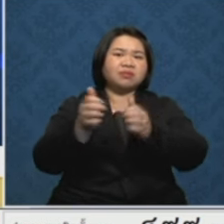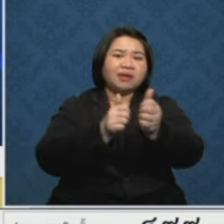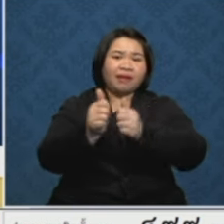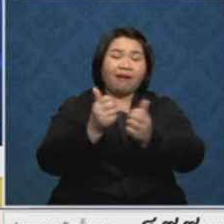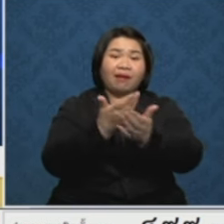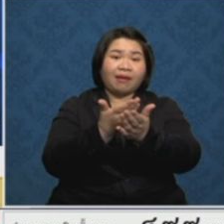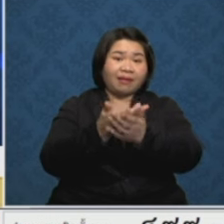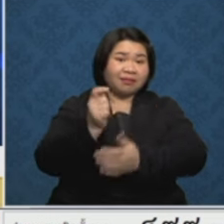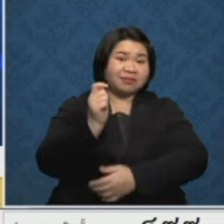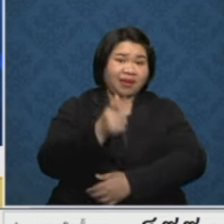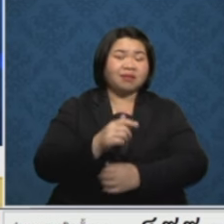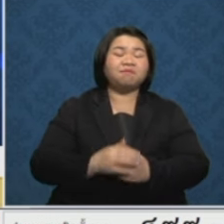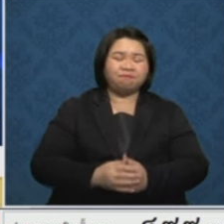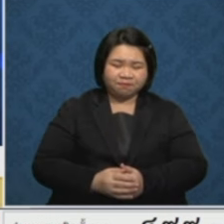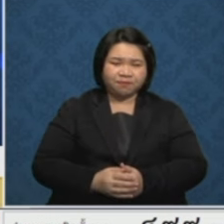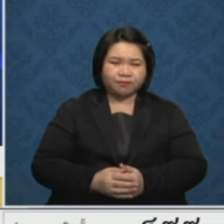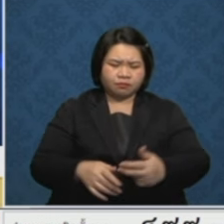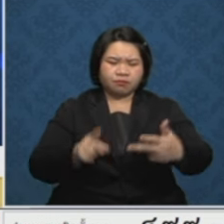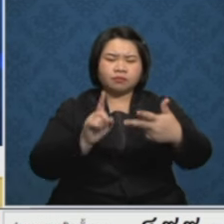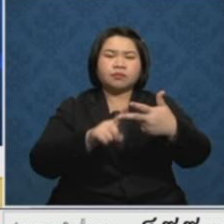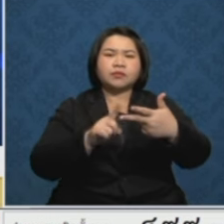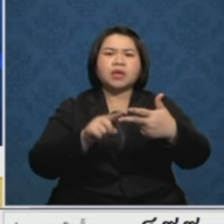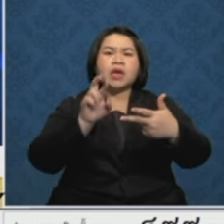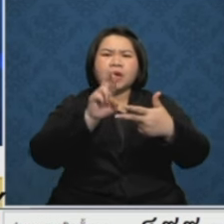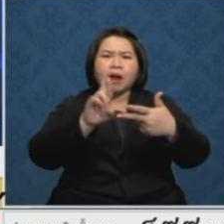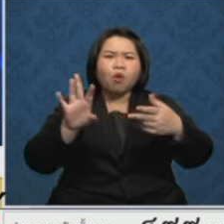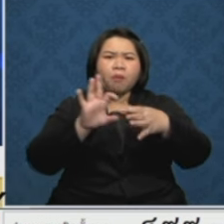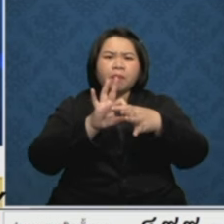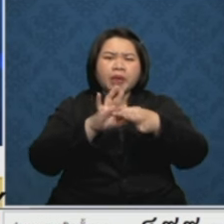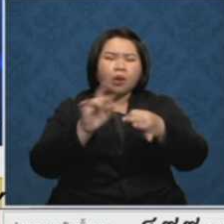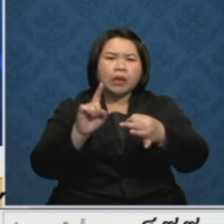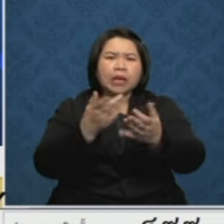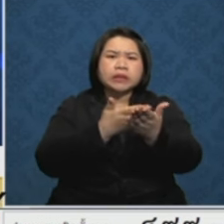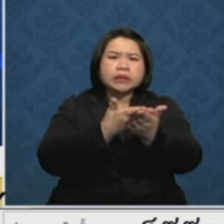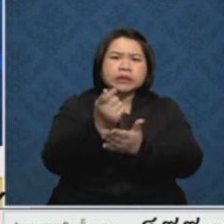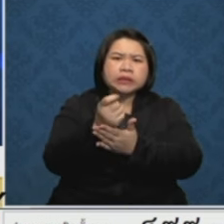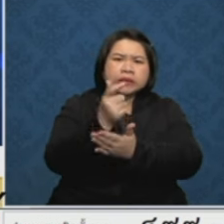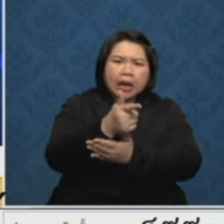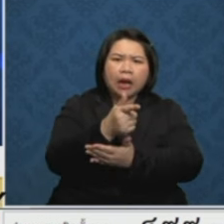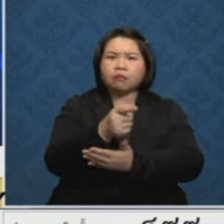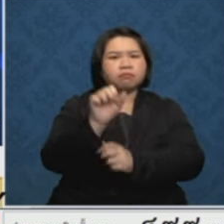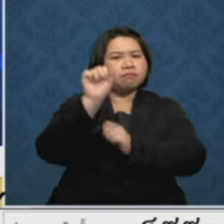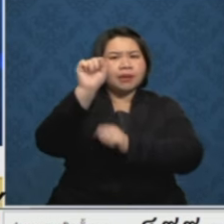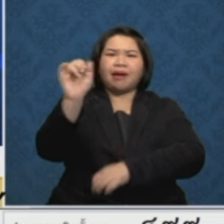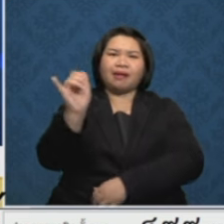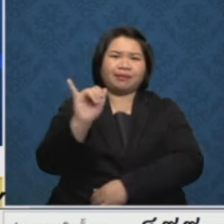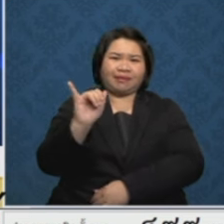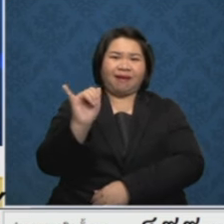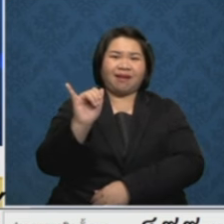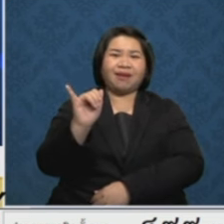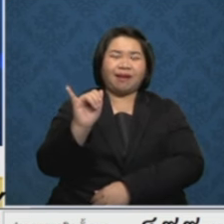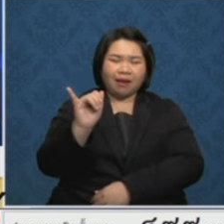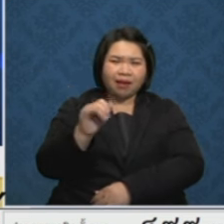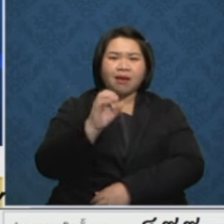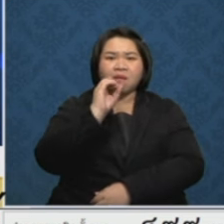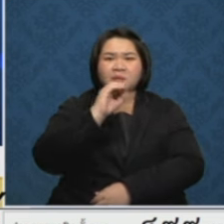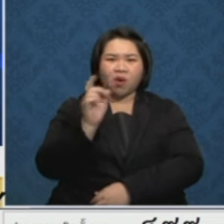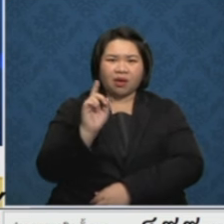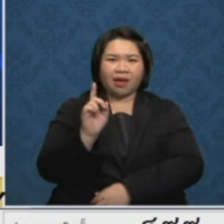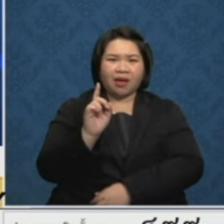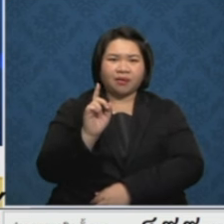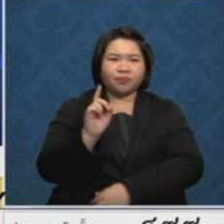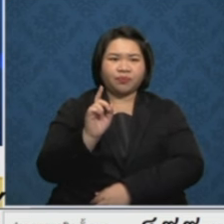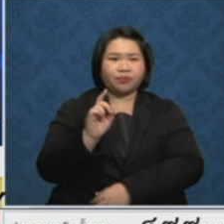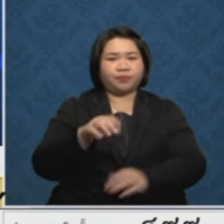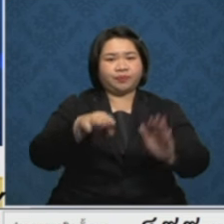ชำระเงินค่ะยังไม่ประกาศจัดซื้อจัดจ้างค่ะเมื่อคืนนี้ฉันเช็คครั้งล่าสุดก็ยังคงไม่ประกาศจัดซื้อจัดจ้างบอกแค่ว่ามันคือร